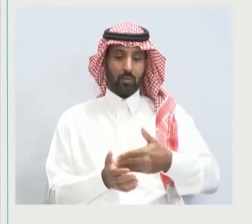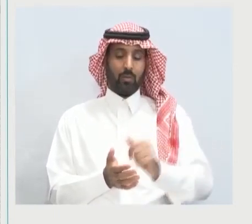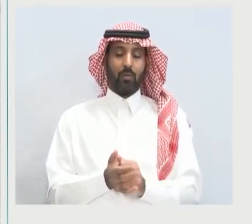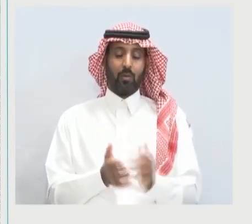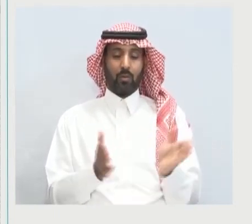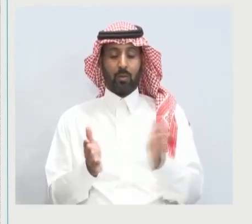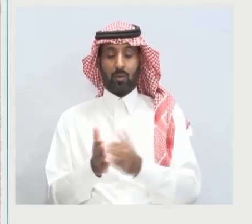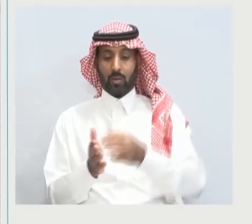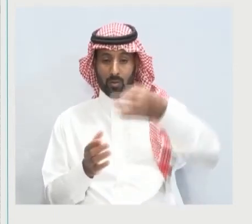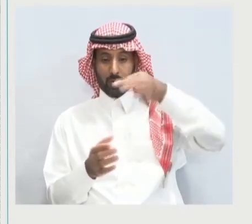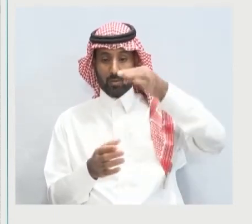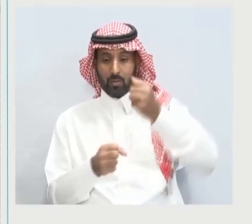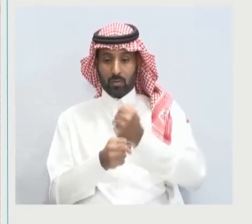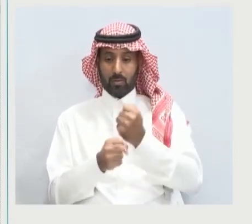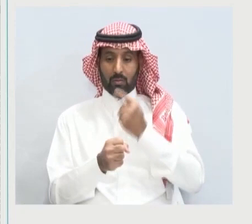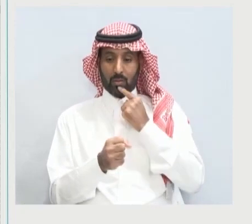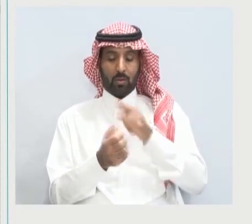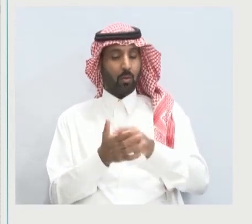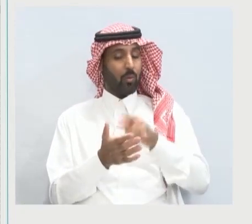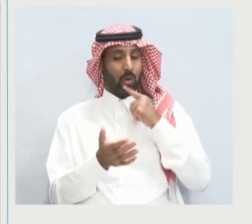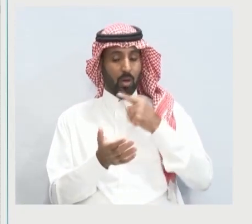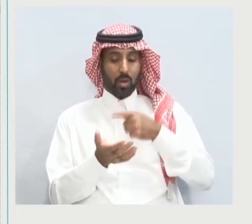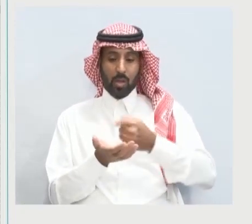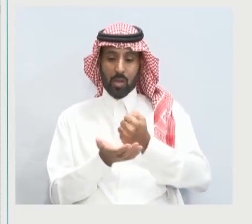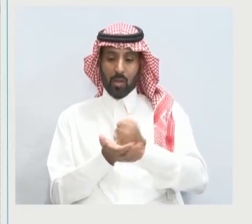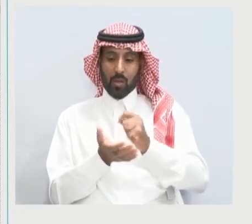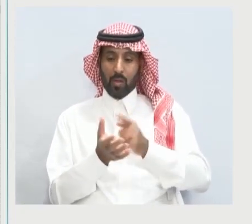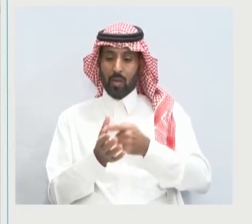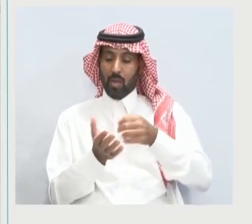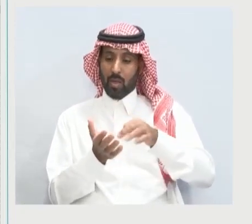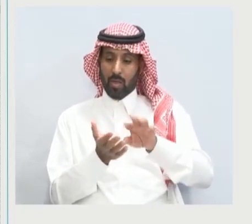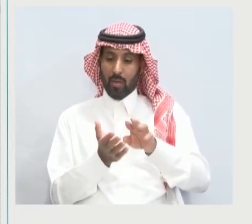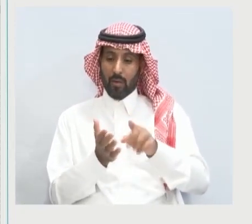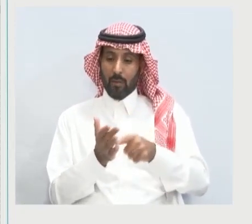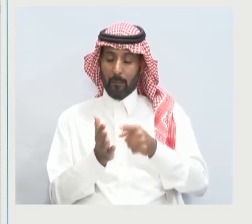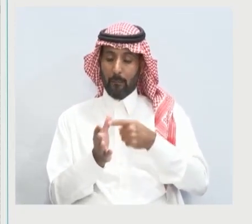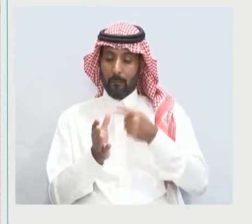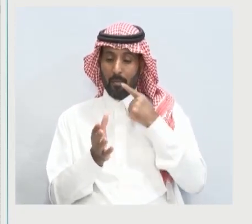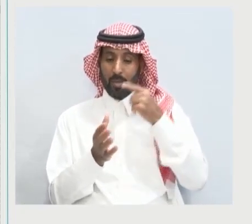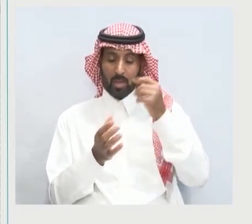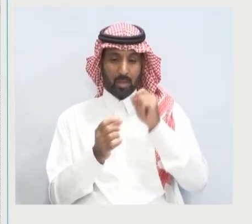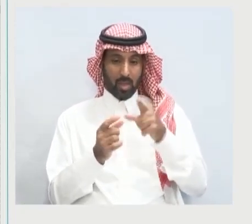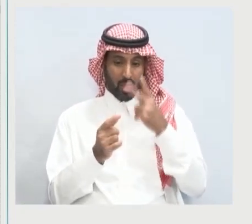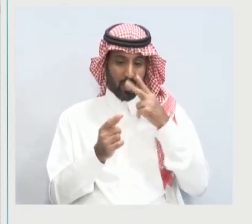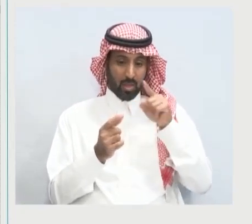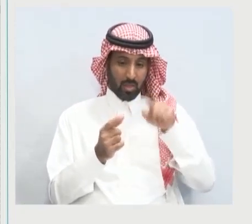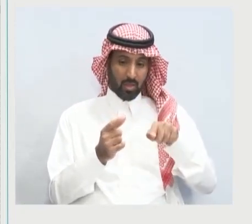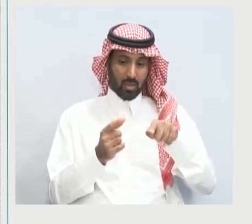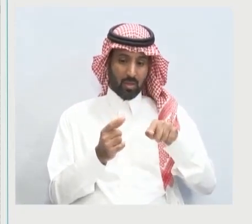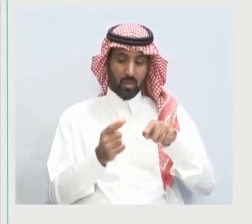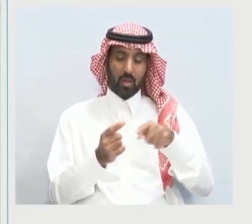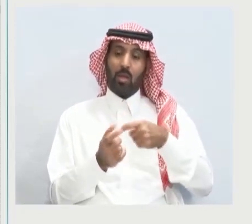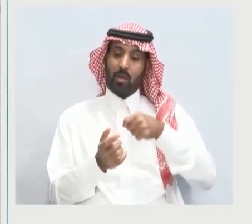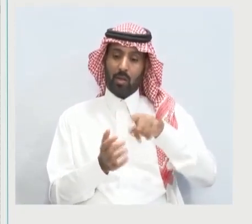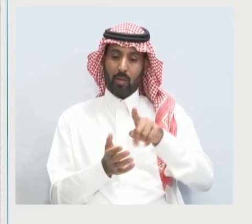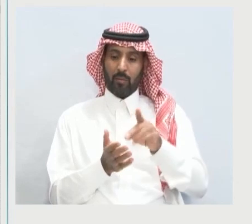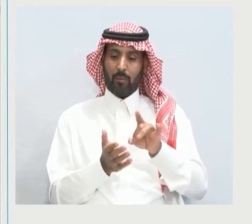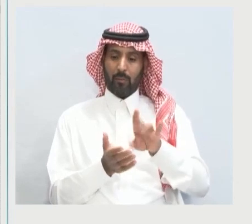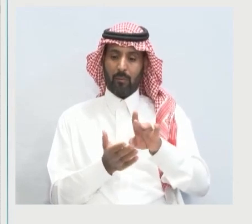نذهب الى ورقه العمل التي نريد حذفها وزر الفاره الايمن حذف بعد ظهور التحذير نختار حذف